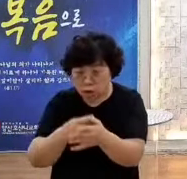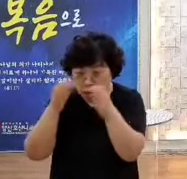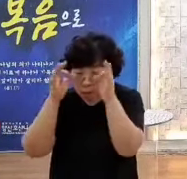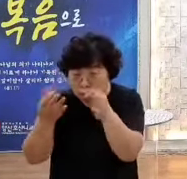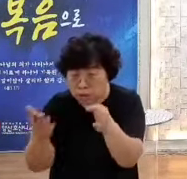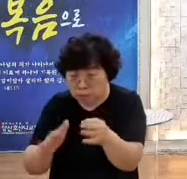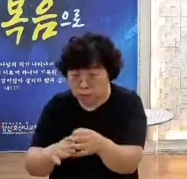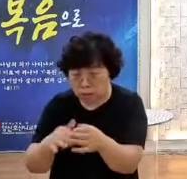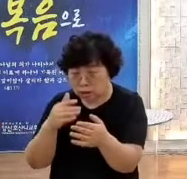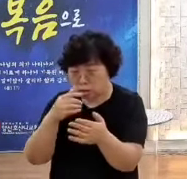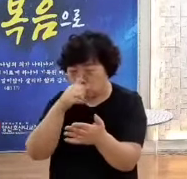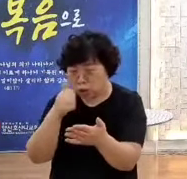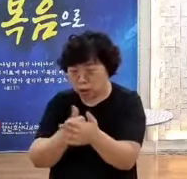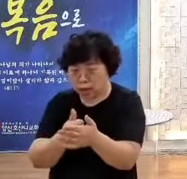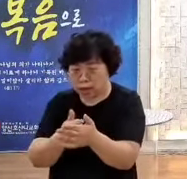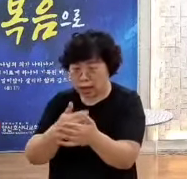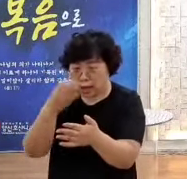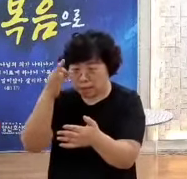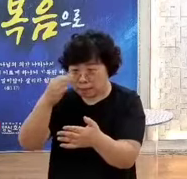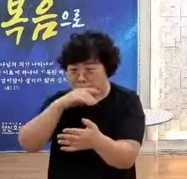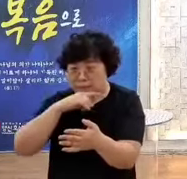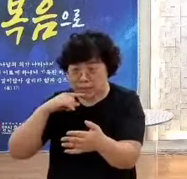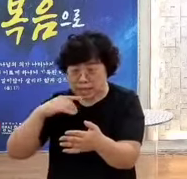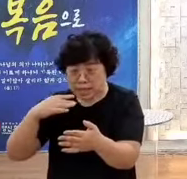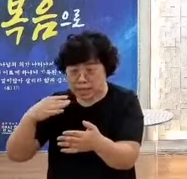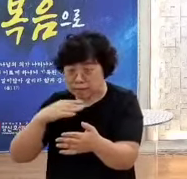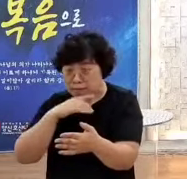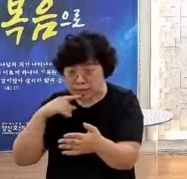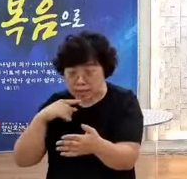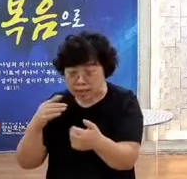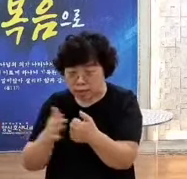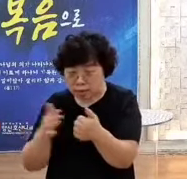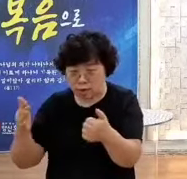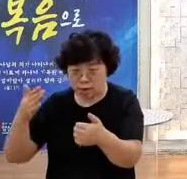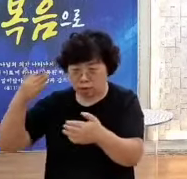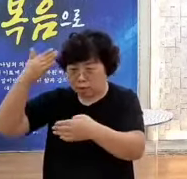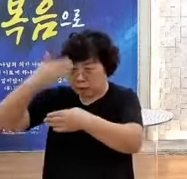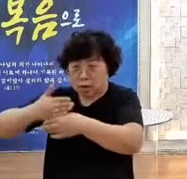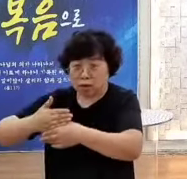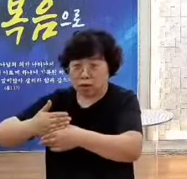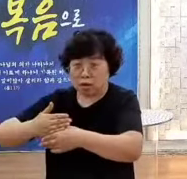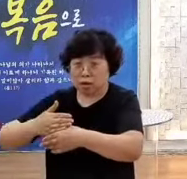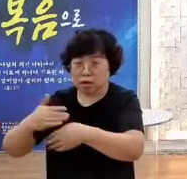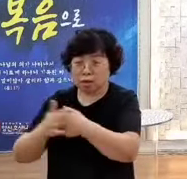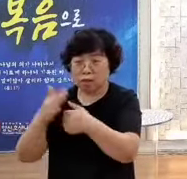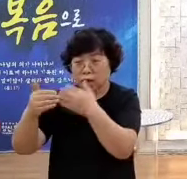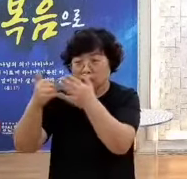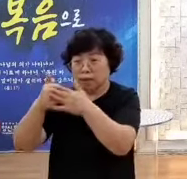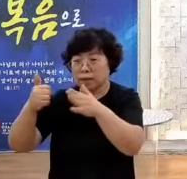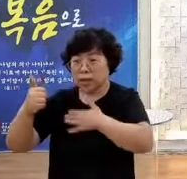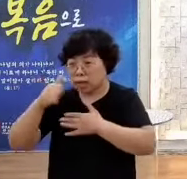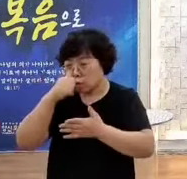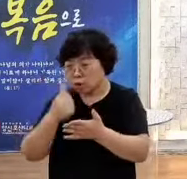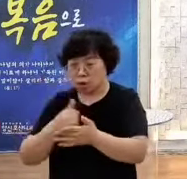말미암아 우리가 구원받았다라는 사실. 이것이 성경이 말하는